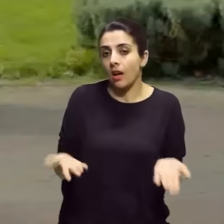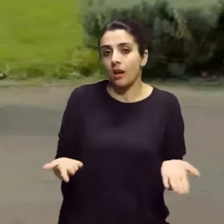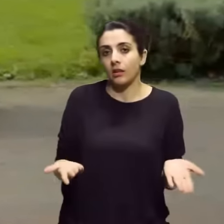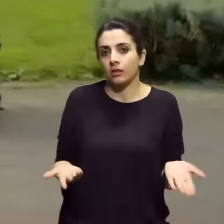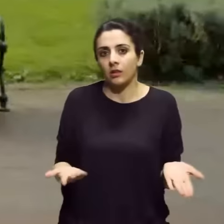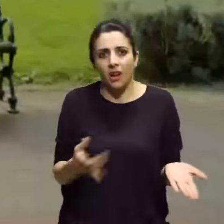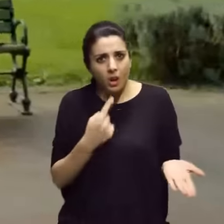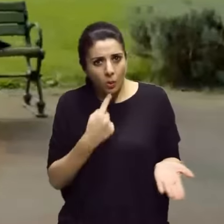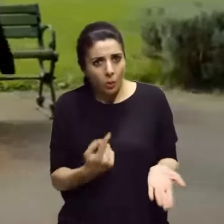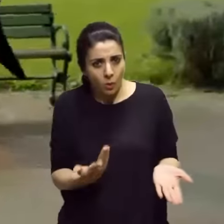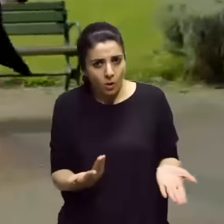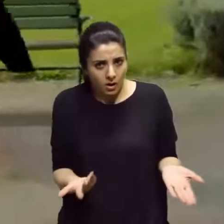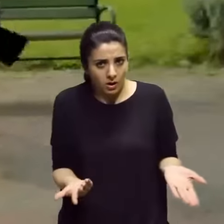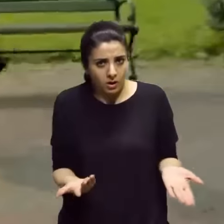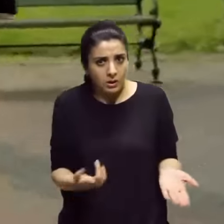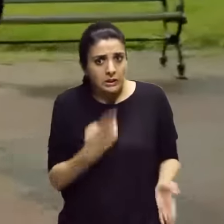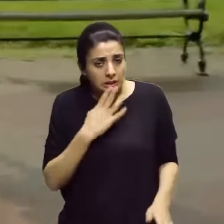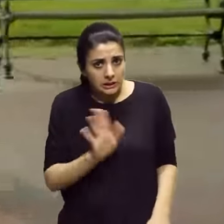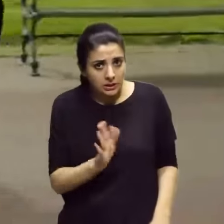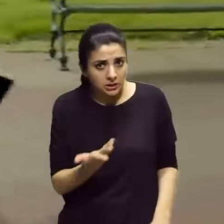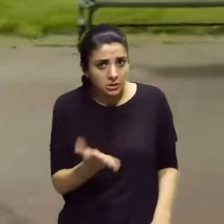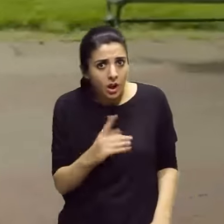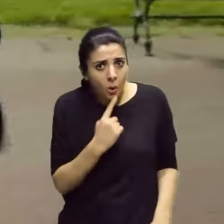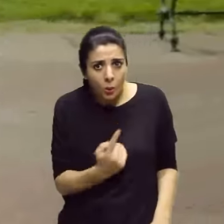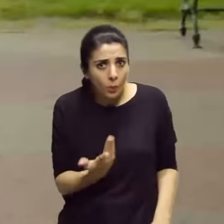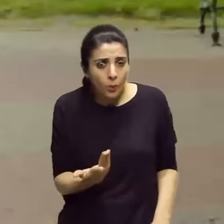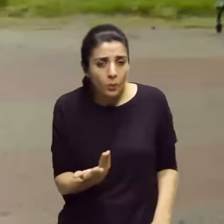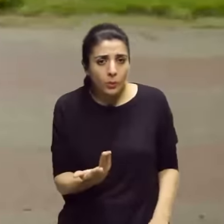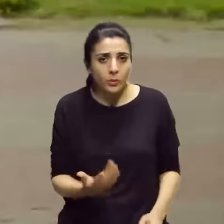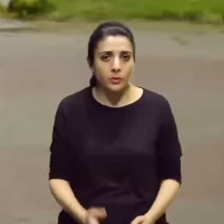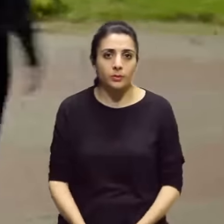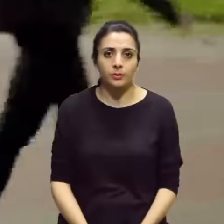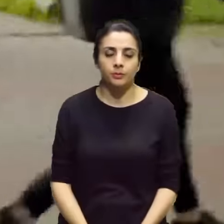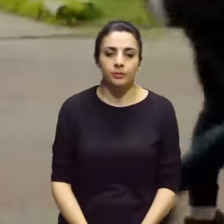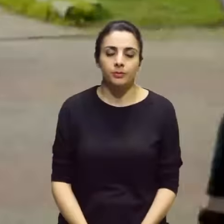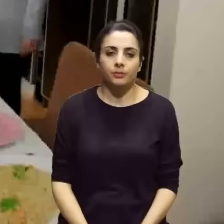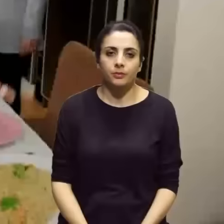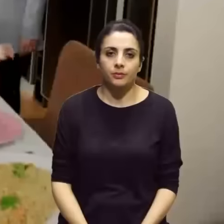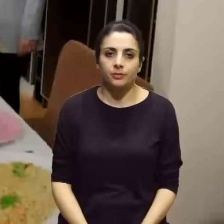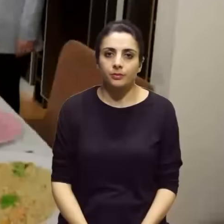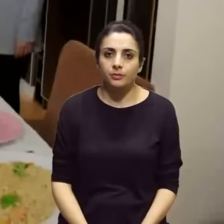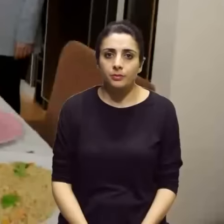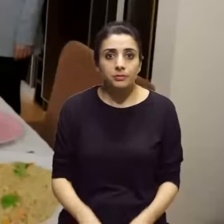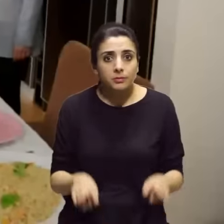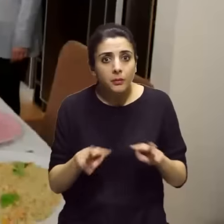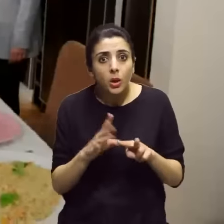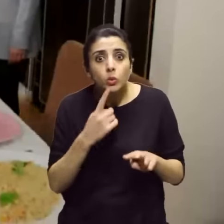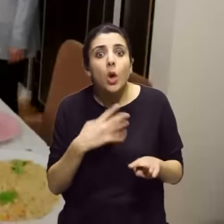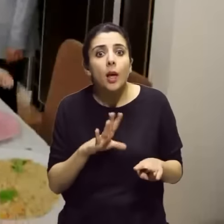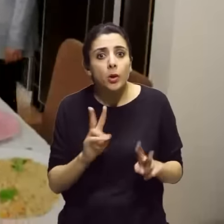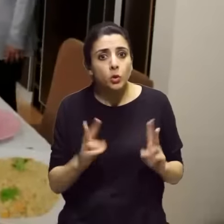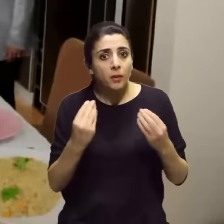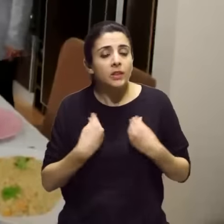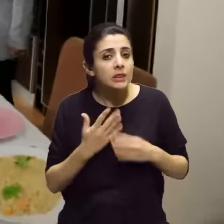Ha? Ne? Şşt! Kız! Ne diyor ya? Peşinden koşturdu. Melda söylemeyecek misin bu